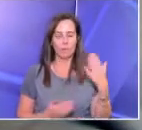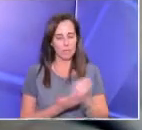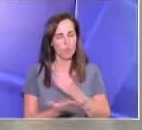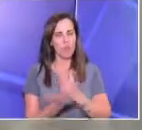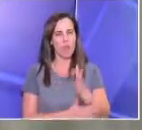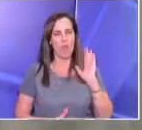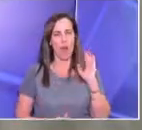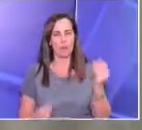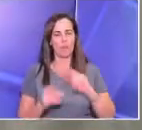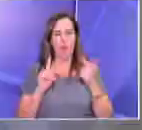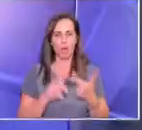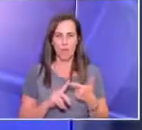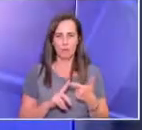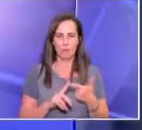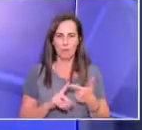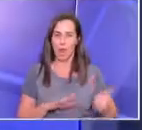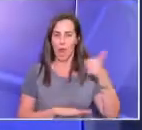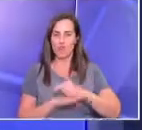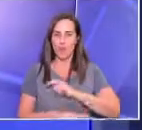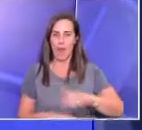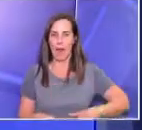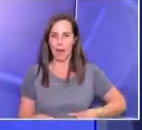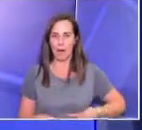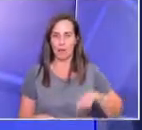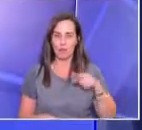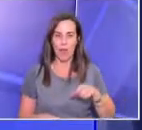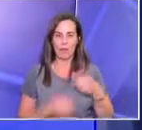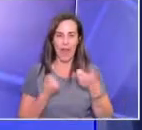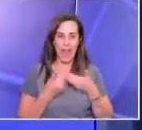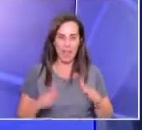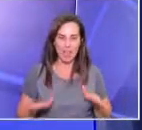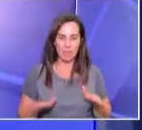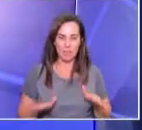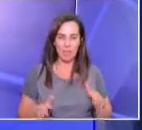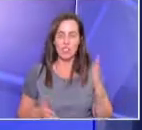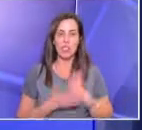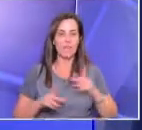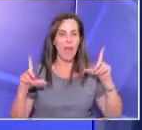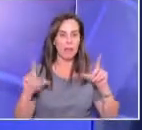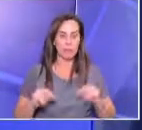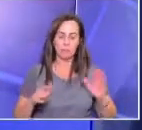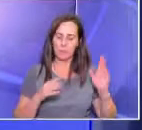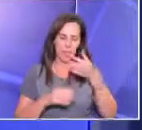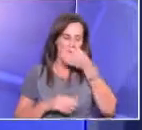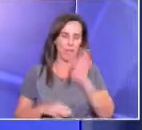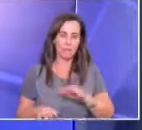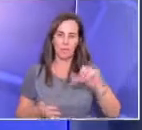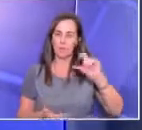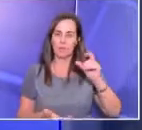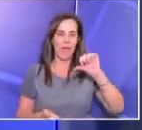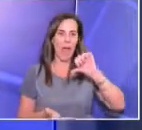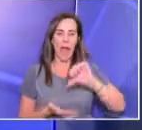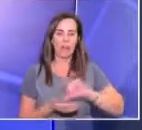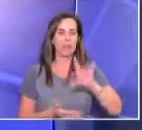ישר. דבר שני, ראשי הערים, שאתם נחלשים, שכבר נגמר, תפנו. העיר לא של אף